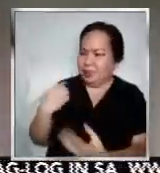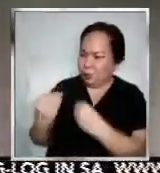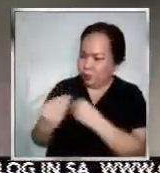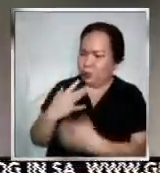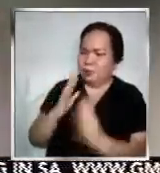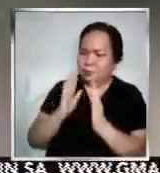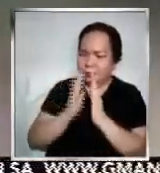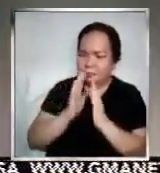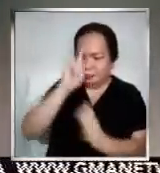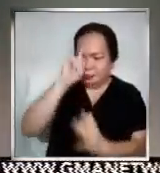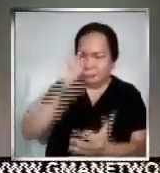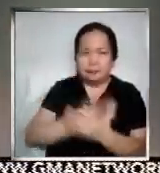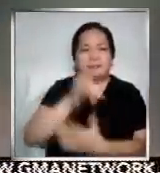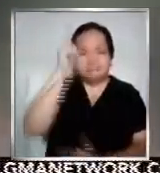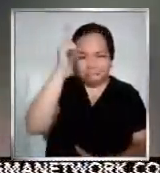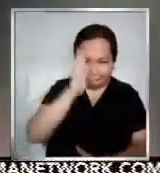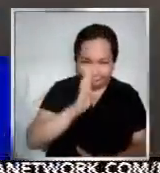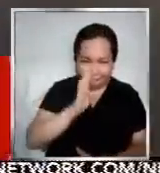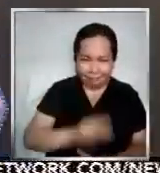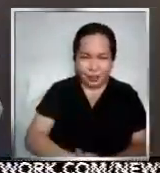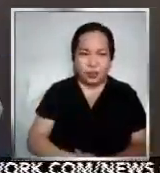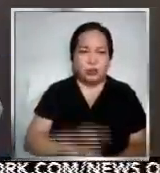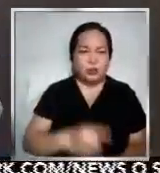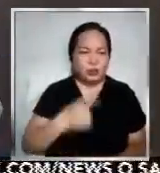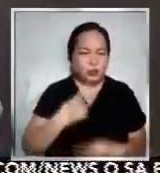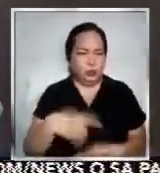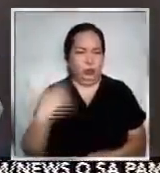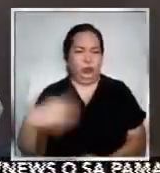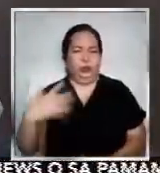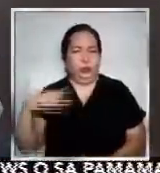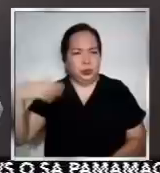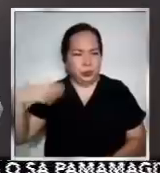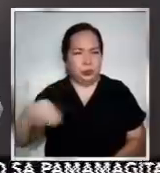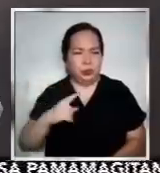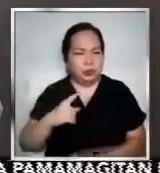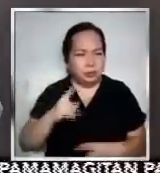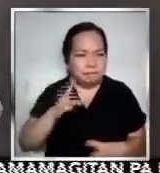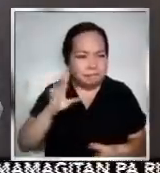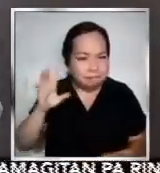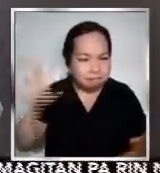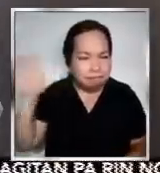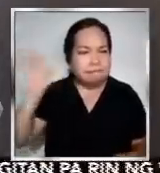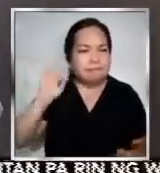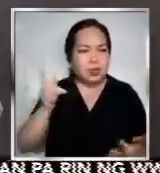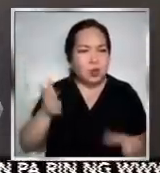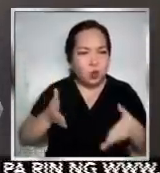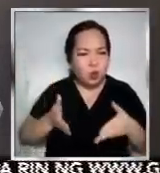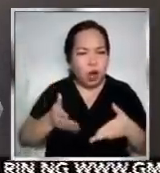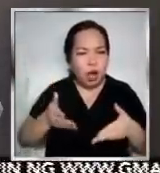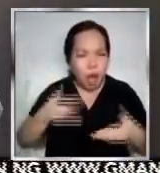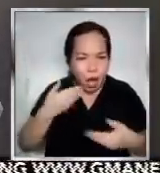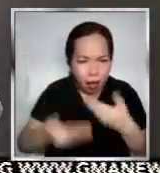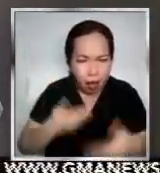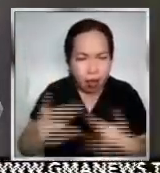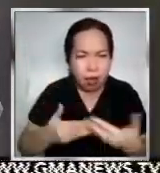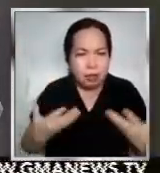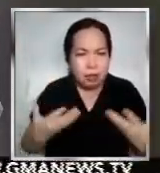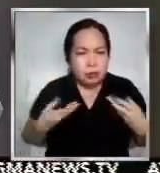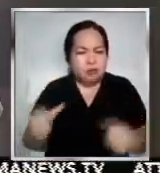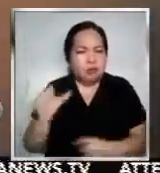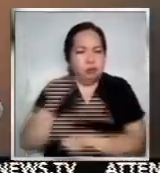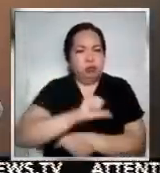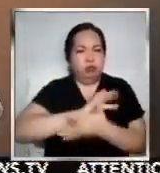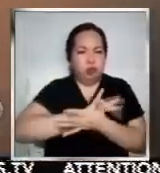tuturing ang paggaling ni Cesar sa COVID-19, bagay na habang buhay niya raw tatanawing utang na loob sa lahat ng tumulong sa